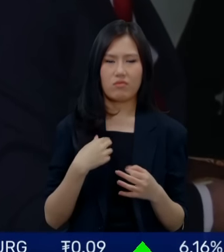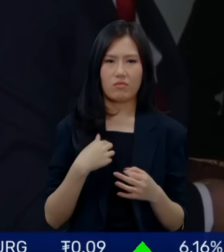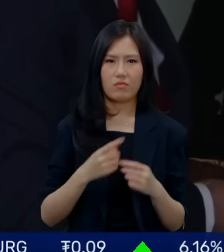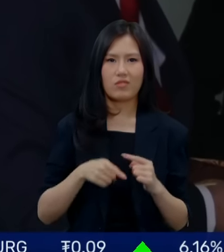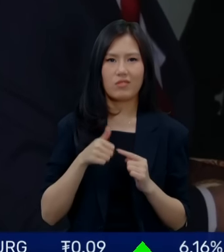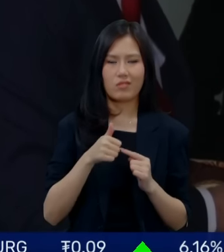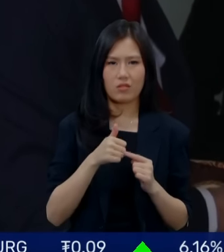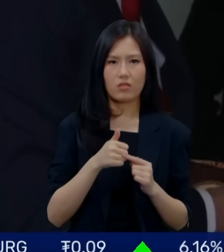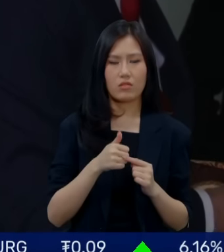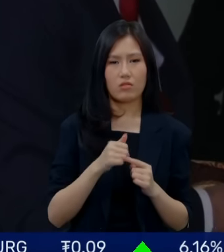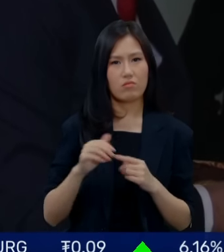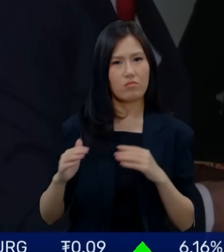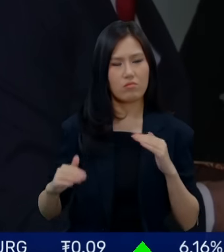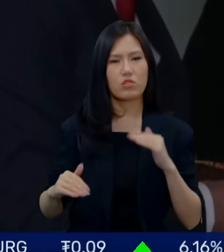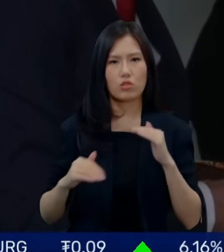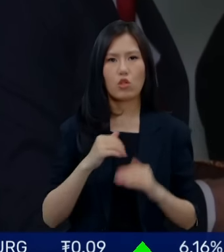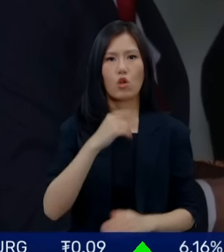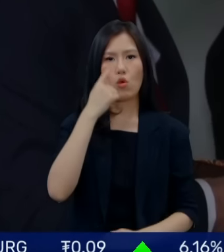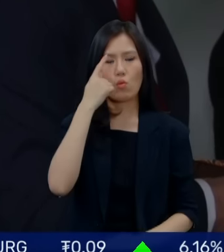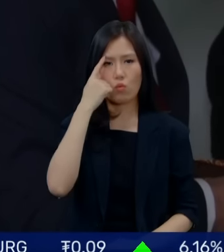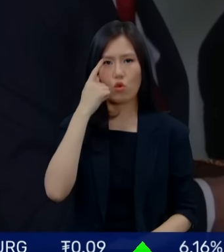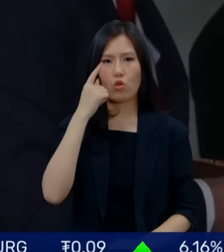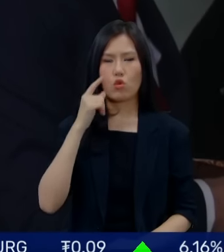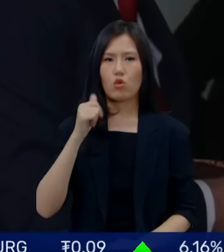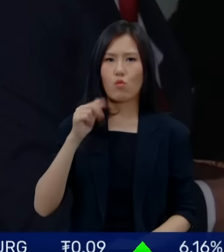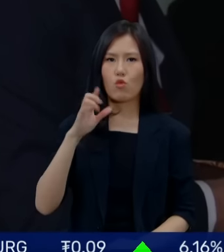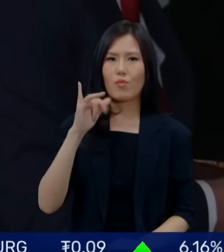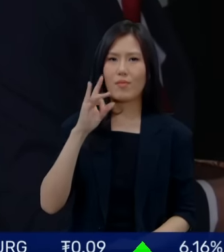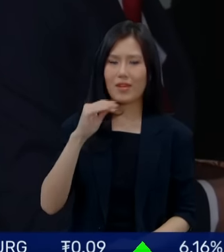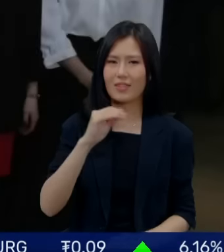агуулгаараа Монголын одоо хөрөнгийн биржийн топ 20 индексд бол багтаж явдаг.